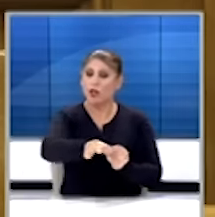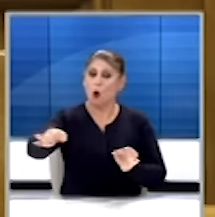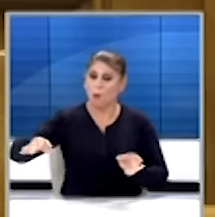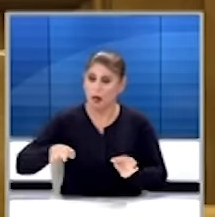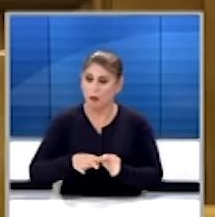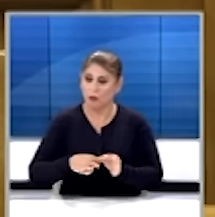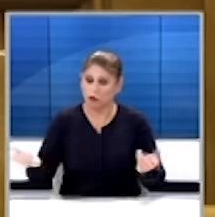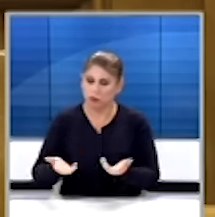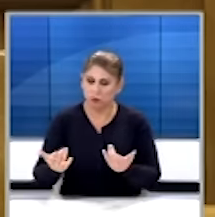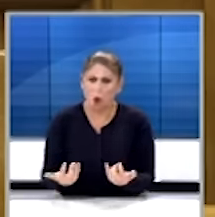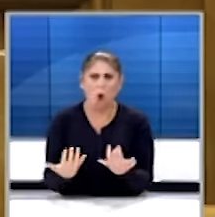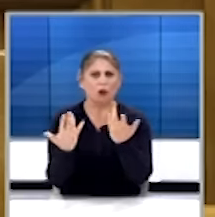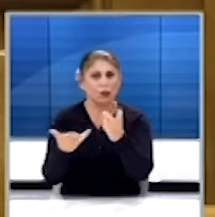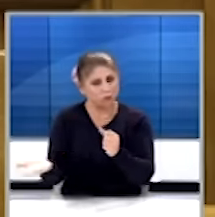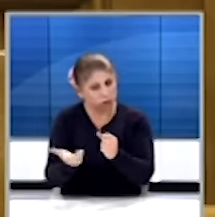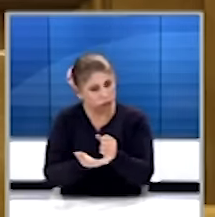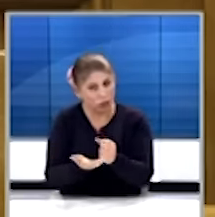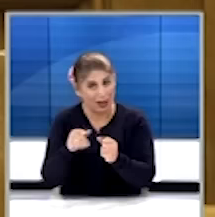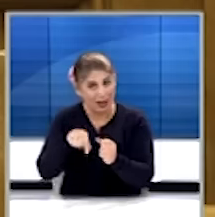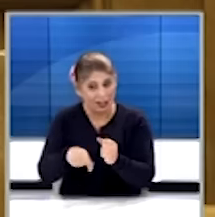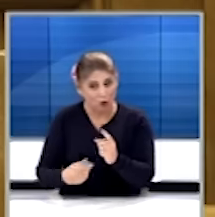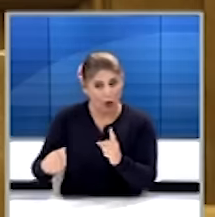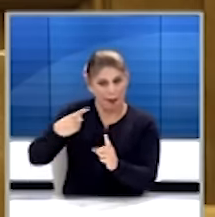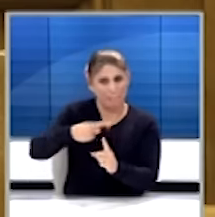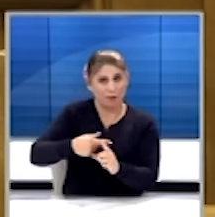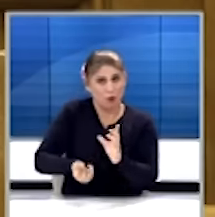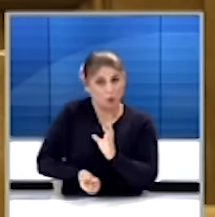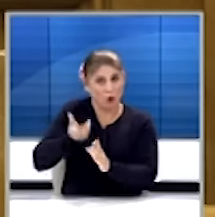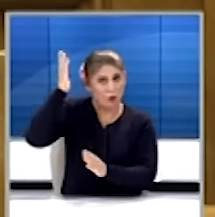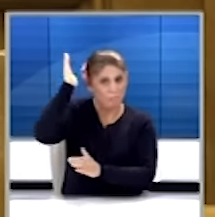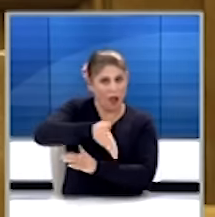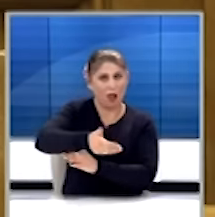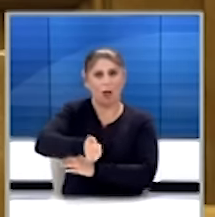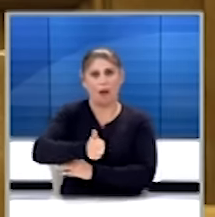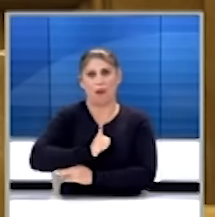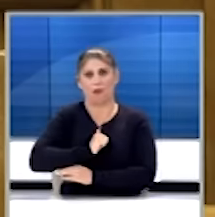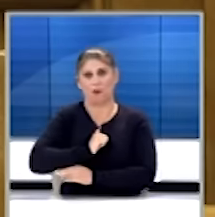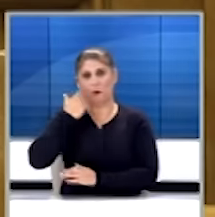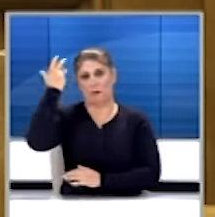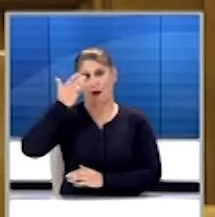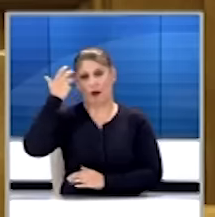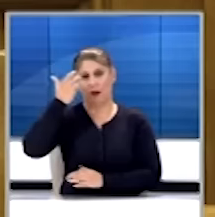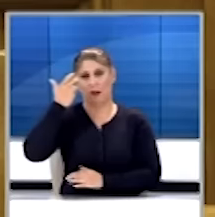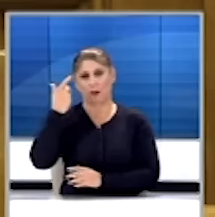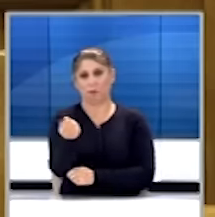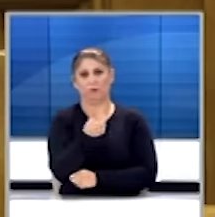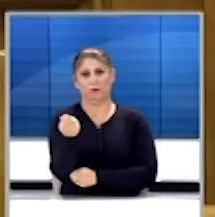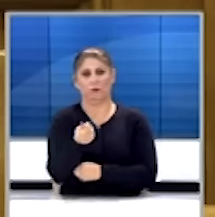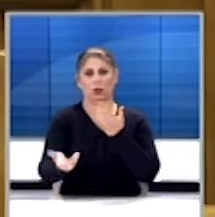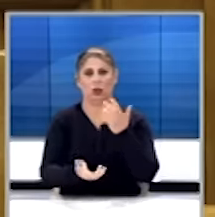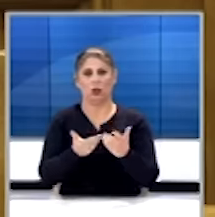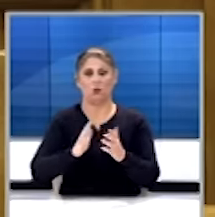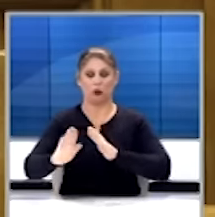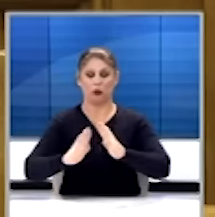βέβαια προσθέτεται και νέα χαράτσια για τις ατομικές μελέτες πυροπροστασίας, για